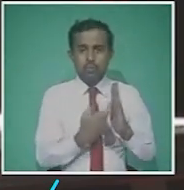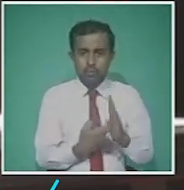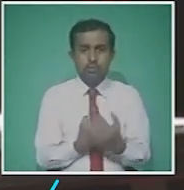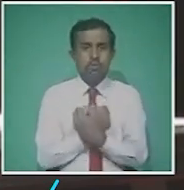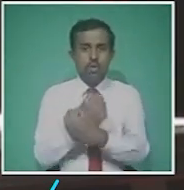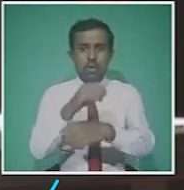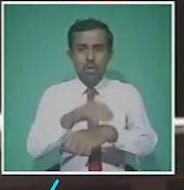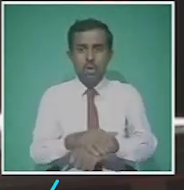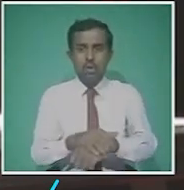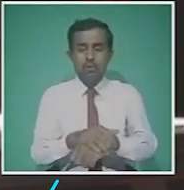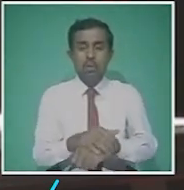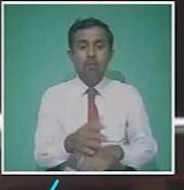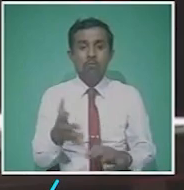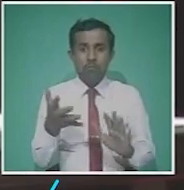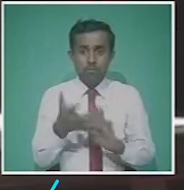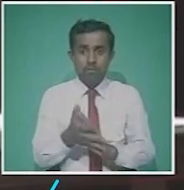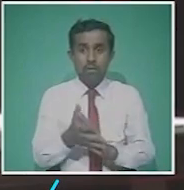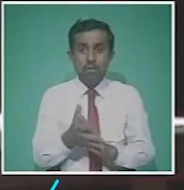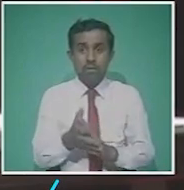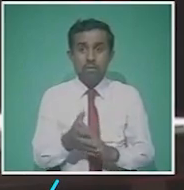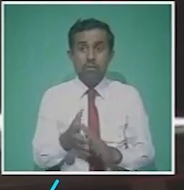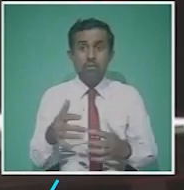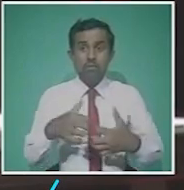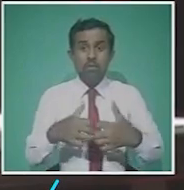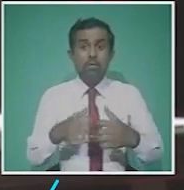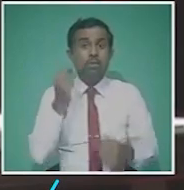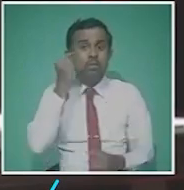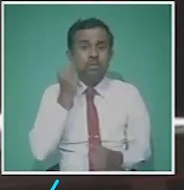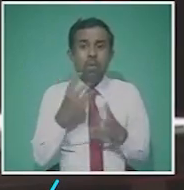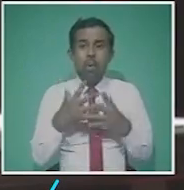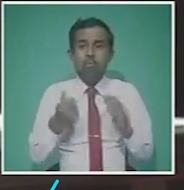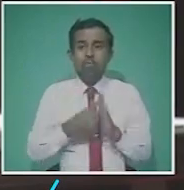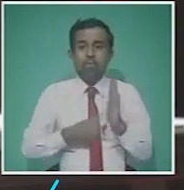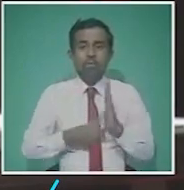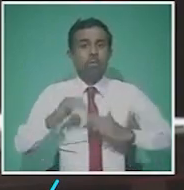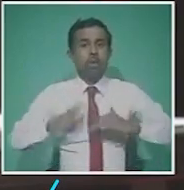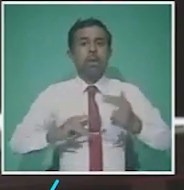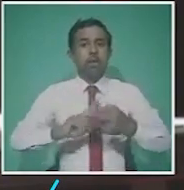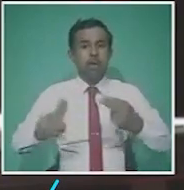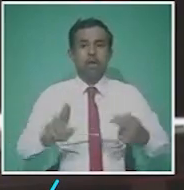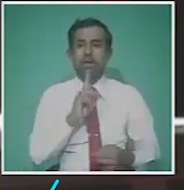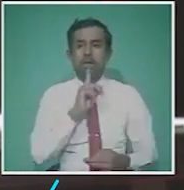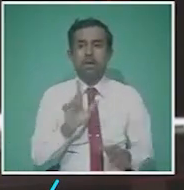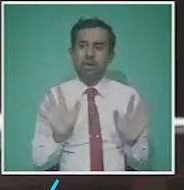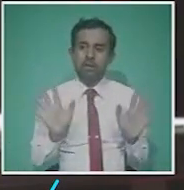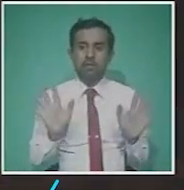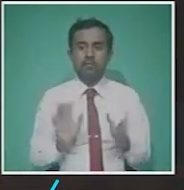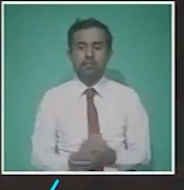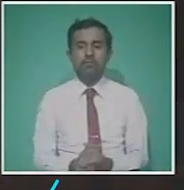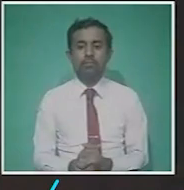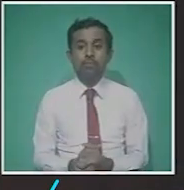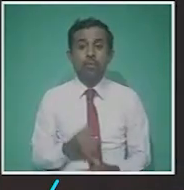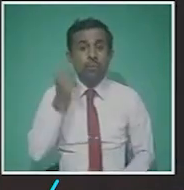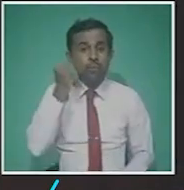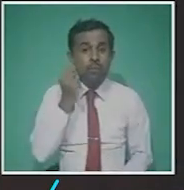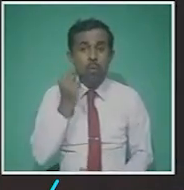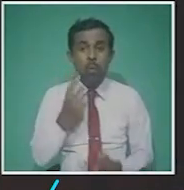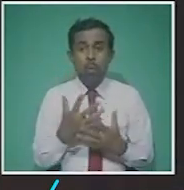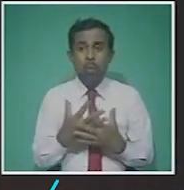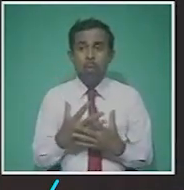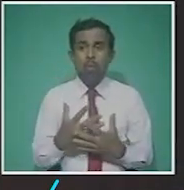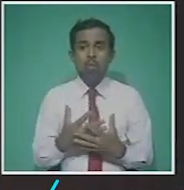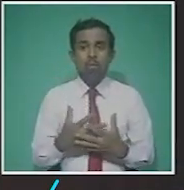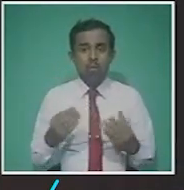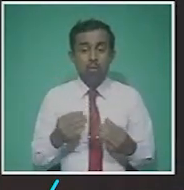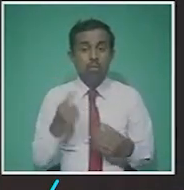aragena warada karu kar bawata patra me dakwanne. Trastavadi welakwim parata bhavita ganne pakala kiyanne echcharai. Trastavade welakime pana trastavadayak